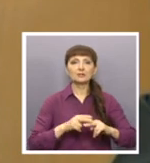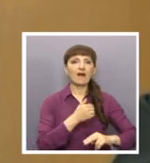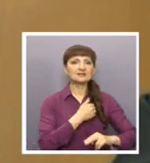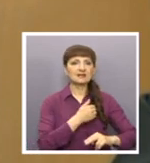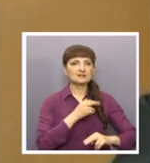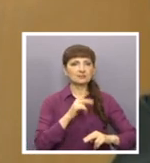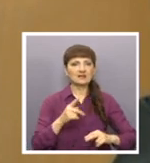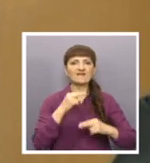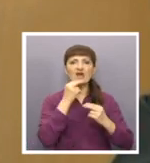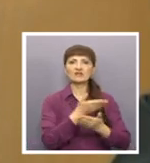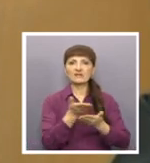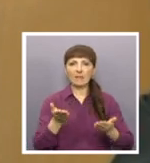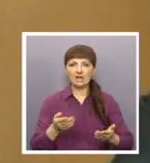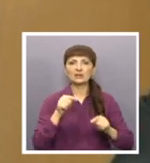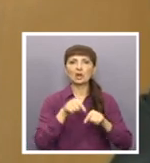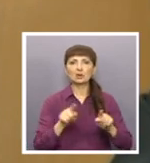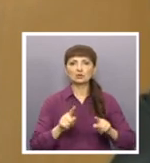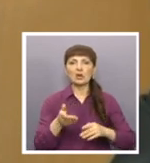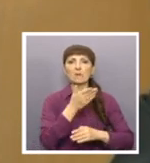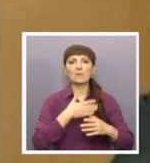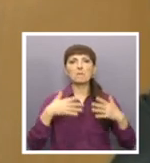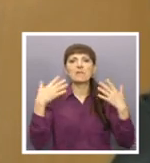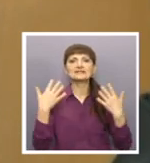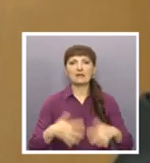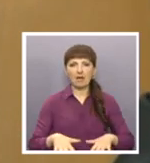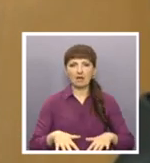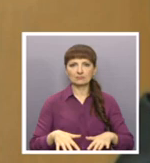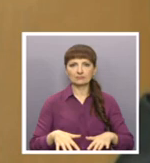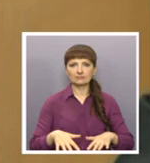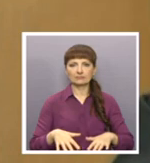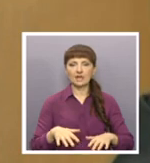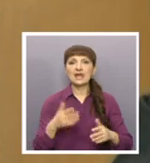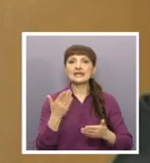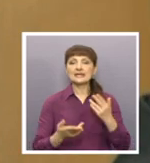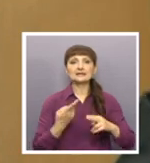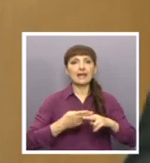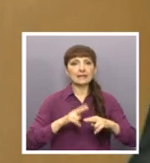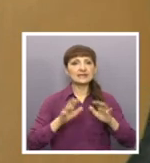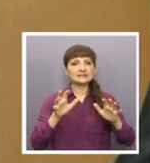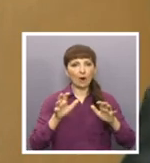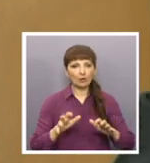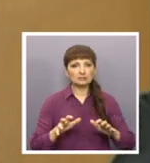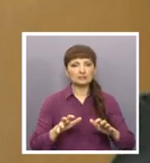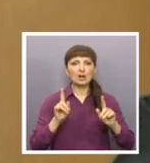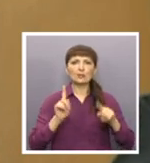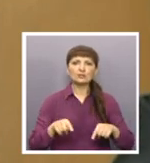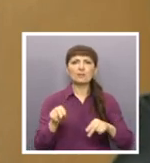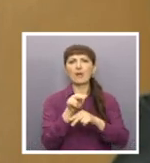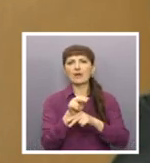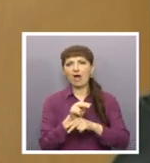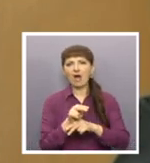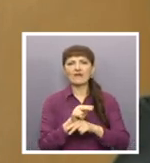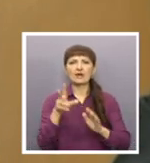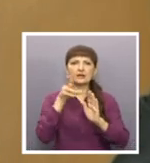бы обратить внимание еще и на то, что мы потеряем, если этот закон, пусть с какими-то определенными